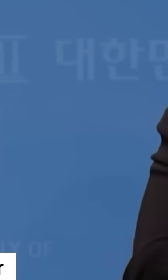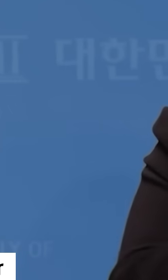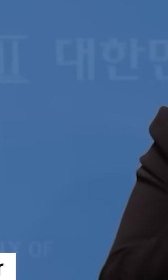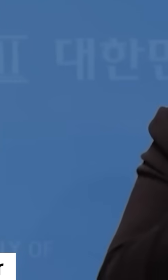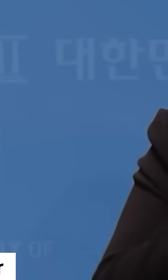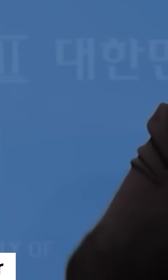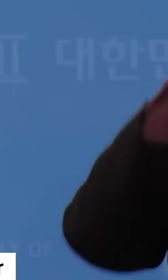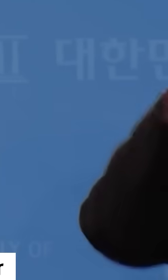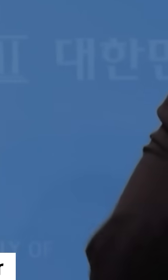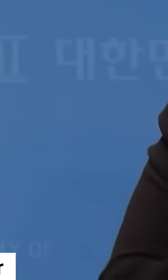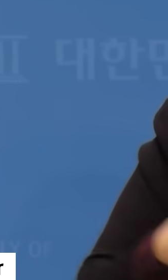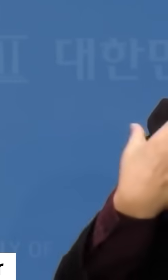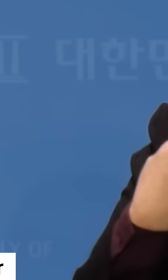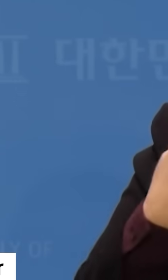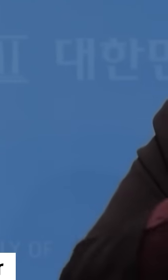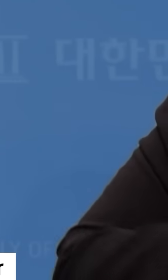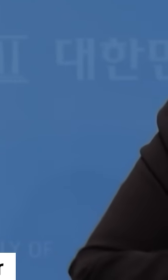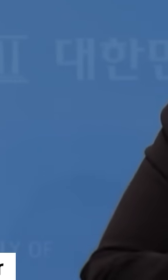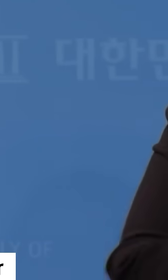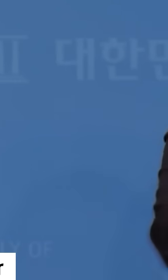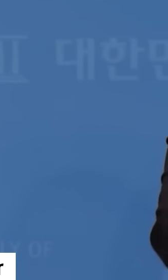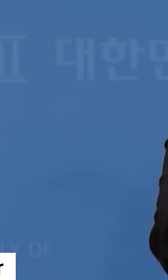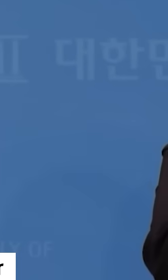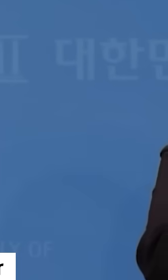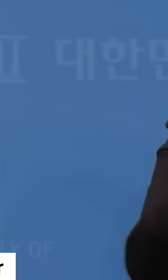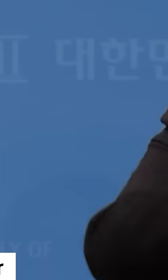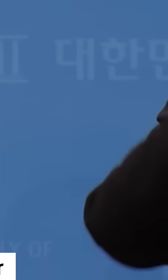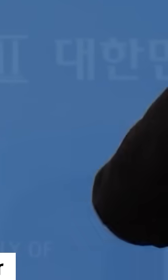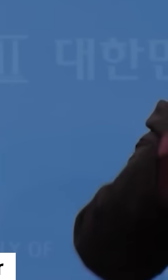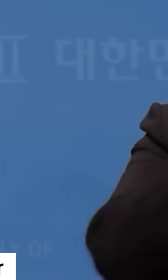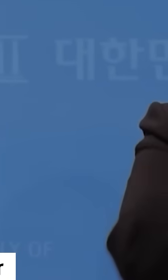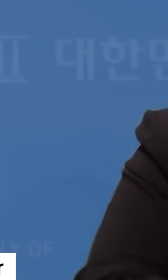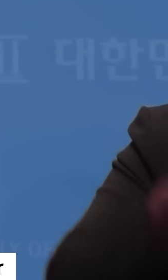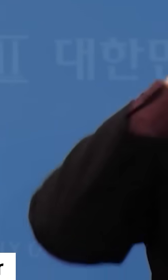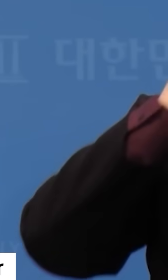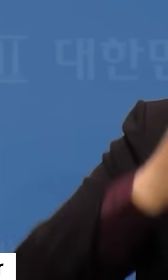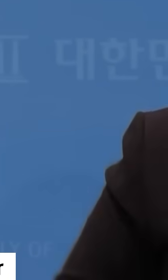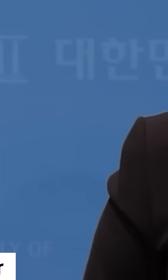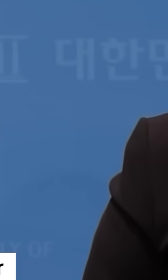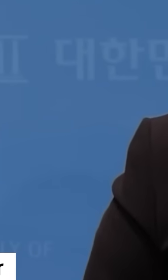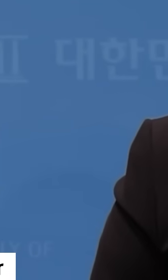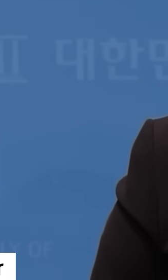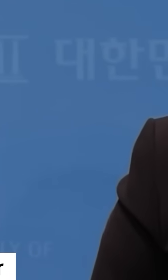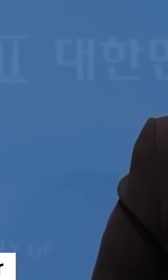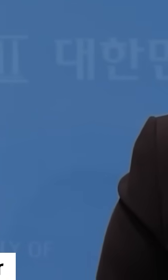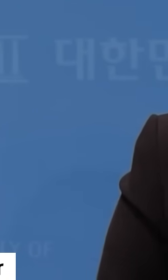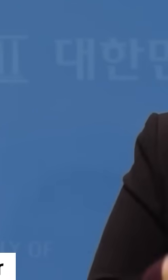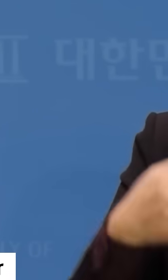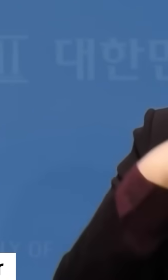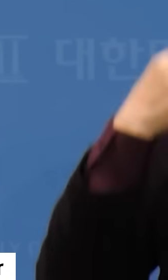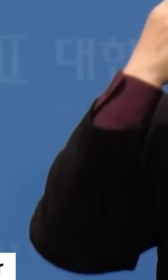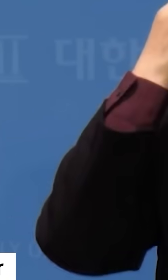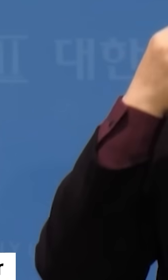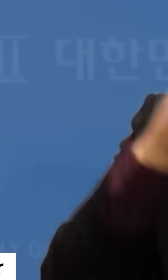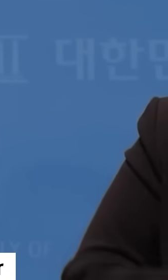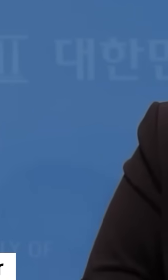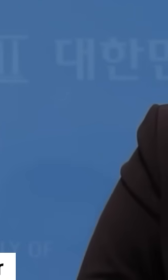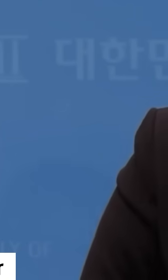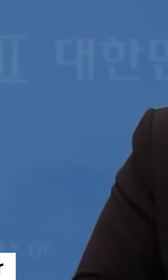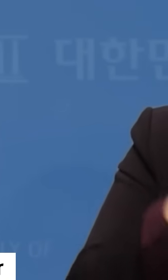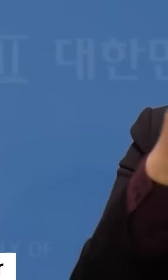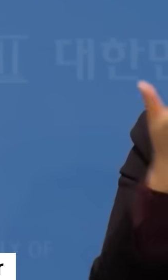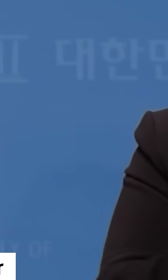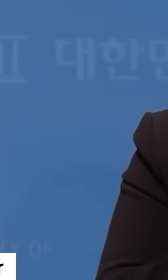정말로 영끌족의 무덤이 되어가고 있는 것을 참을 수가 없었습니다. 그래서 저는 국회의원 한